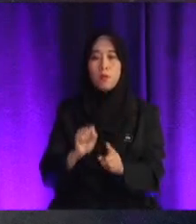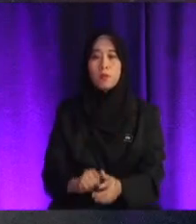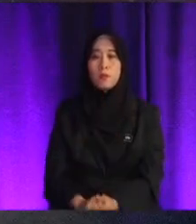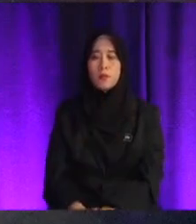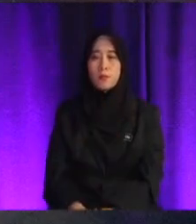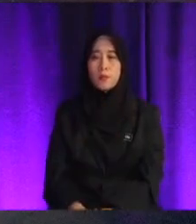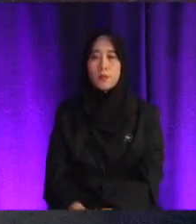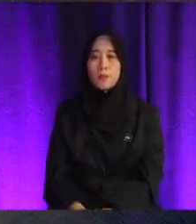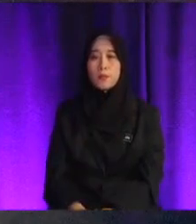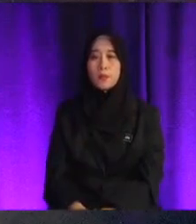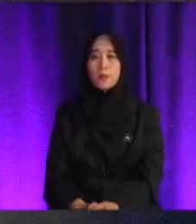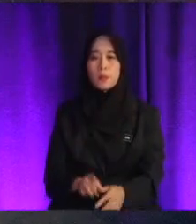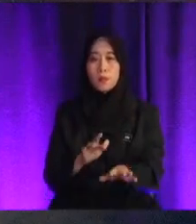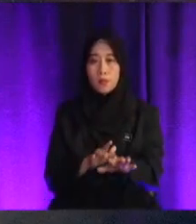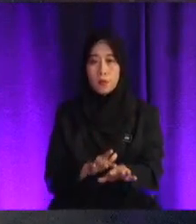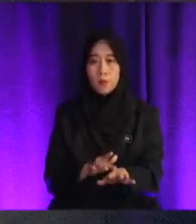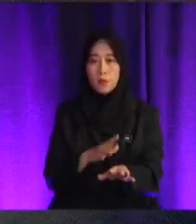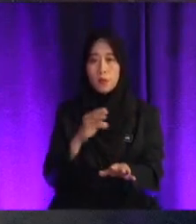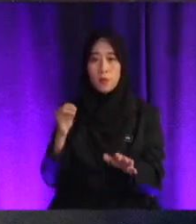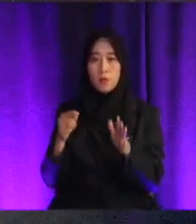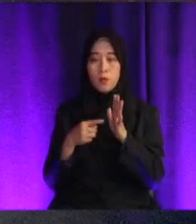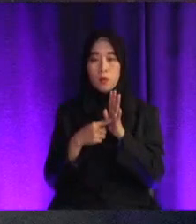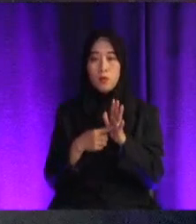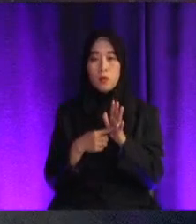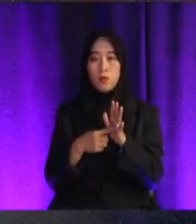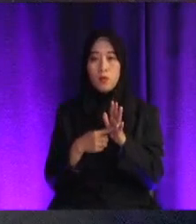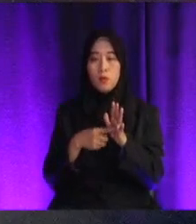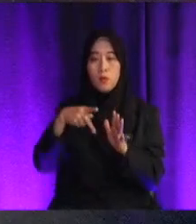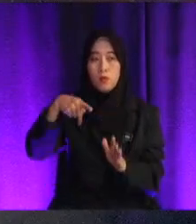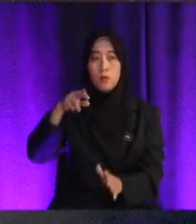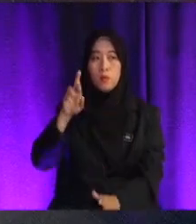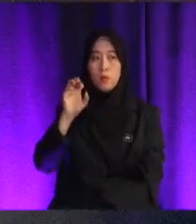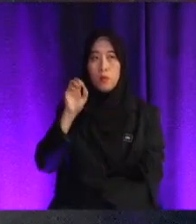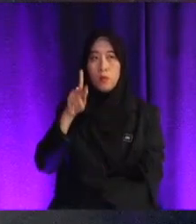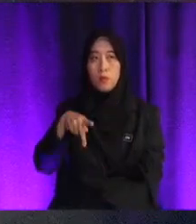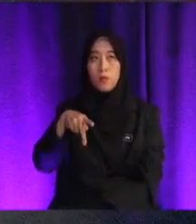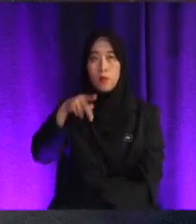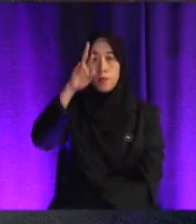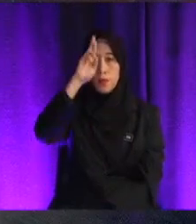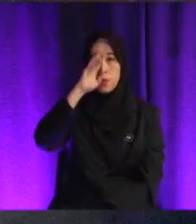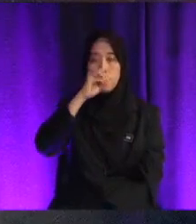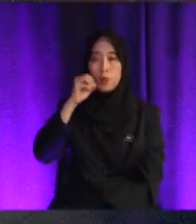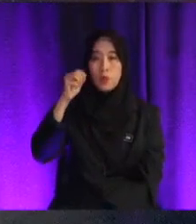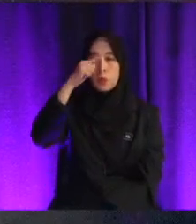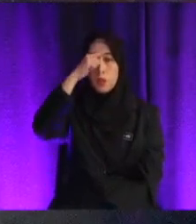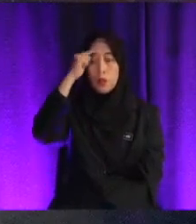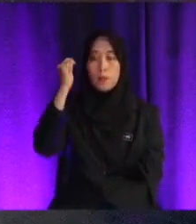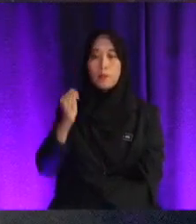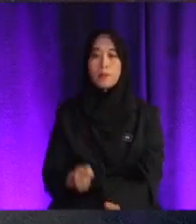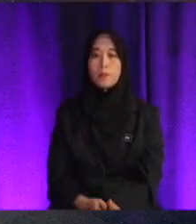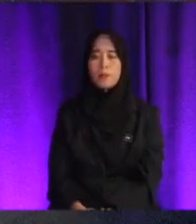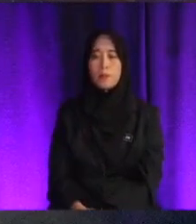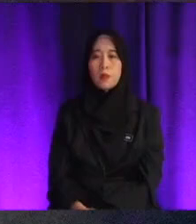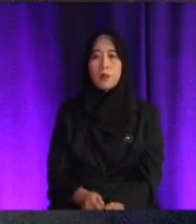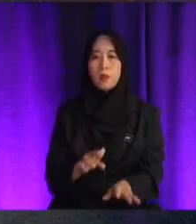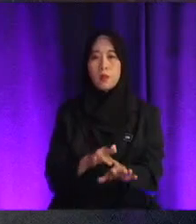tunjuk. Alright. Dan saya akan sentuhkan prop merah dan juga prop hitam. Betul. Ya, sentuh je atas je, cikgu. Okey. Nak sentuh dekat tengah tu pun